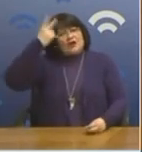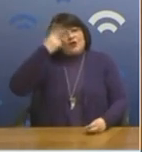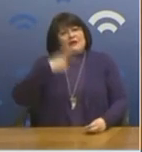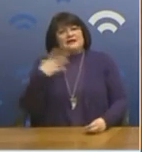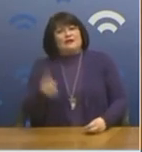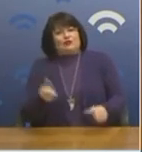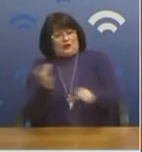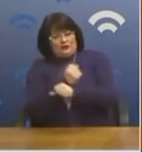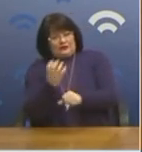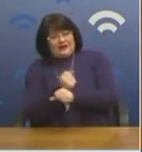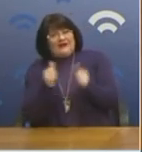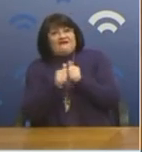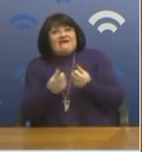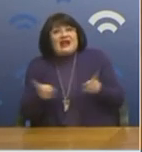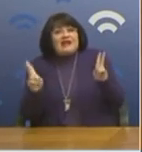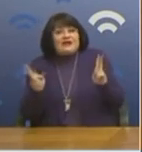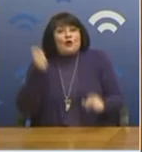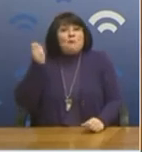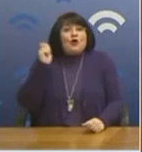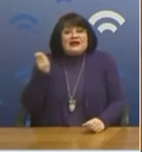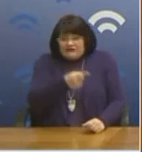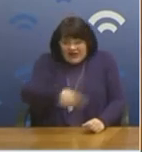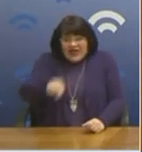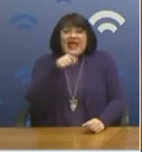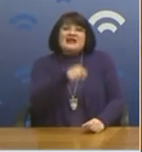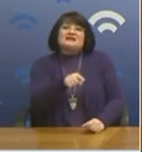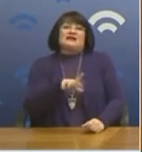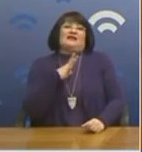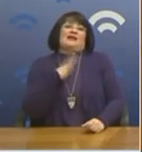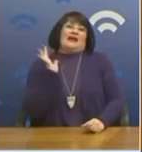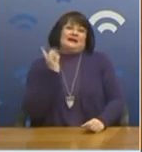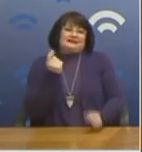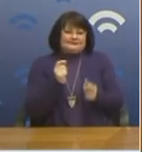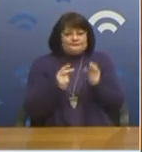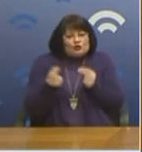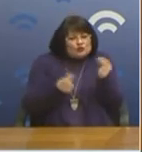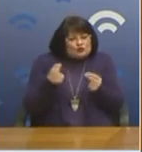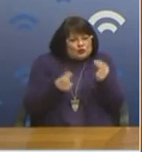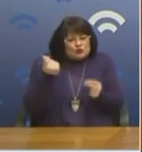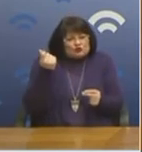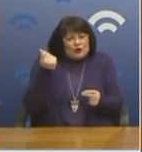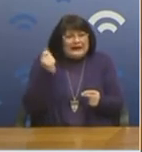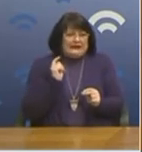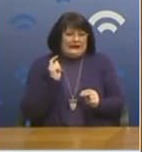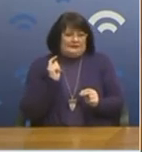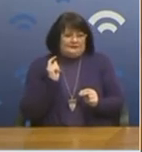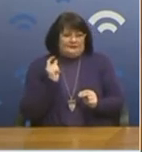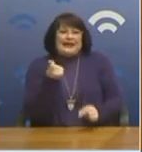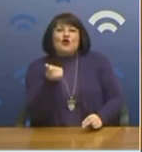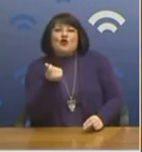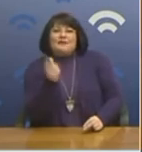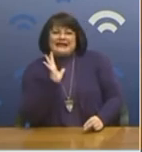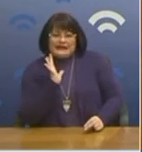ένα φιλελεύθερο πολίτευμα, γιατί εσάς δεν σας βγαίνει οικονομική πολιτική. Δεν γίνεται αυτό και θα